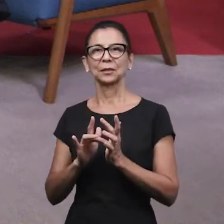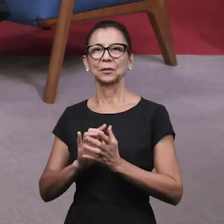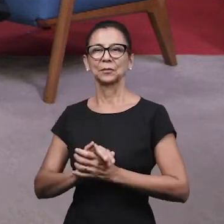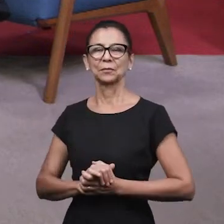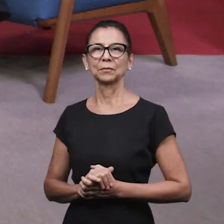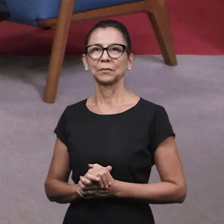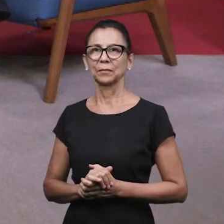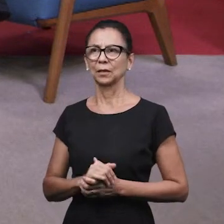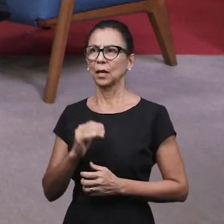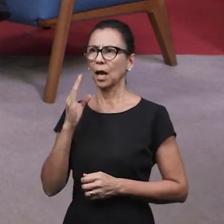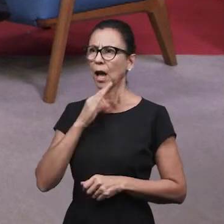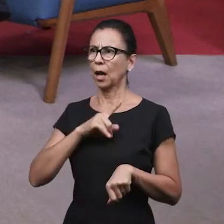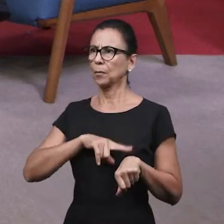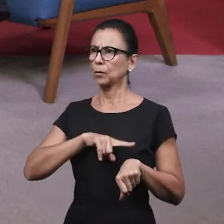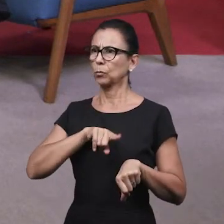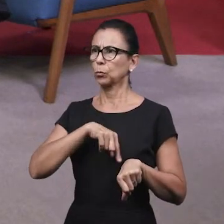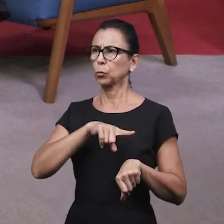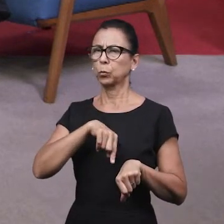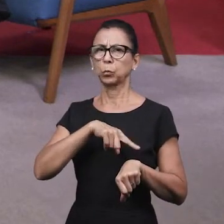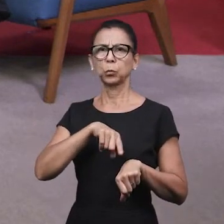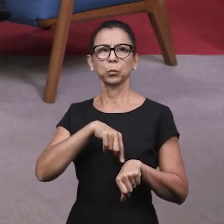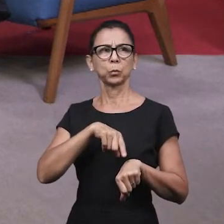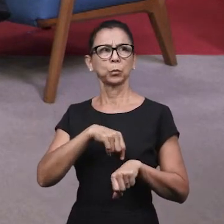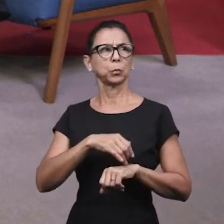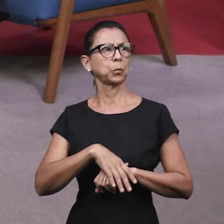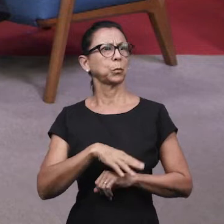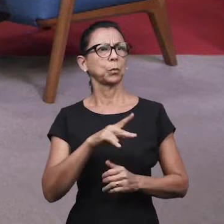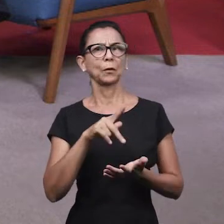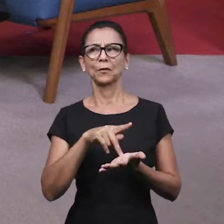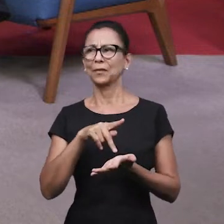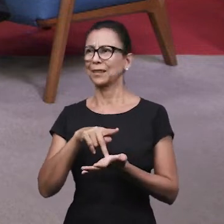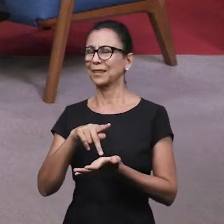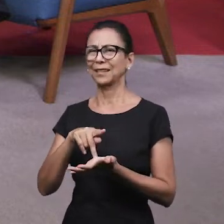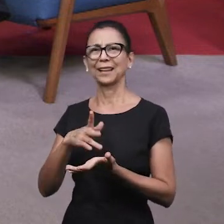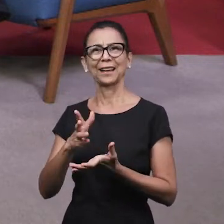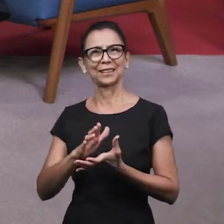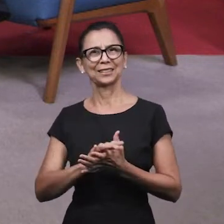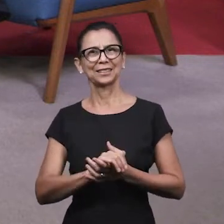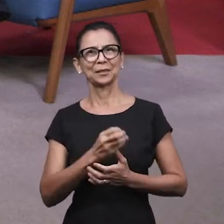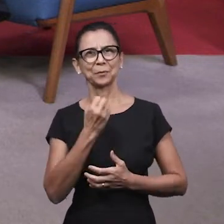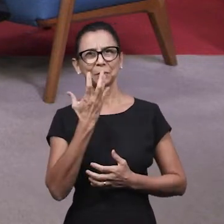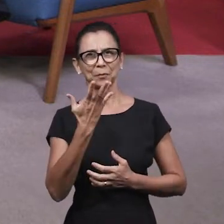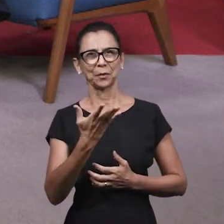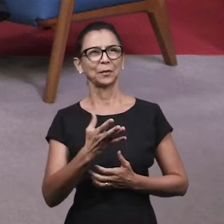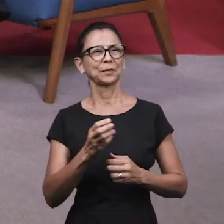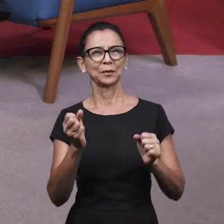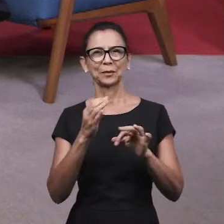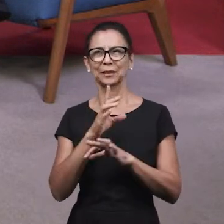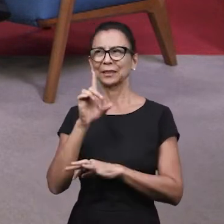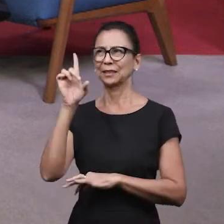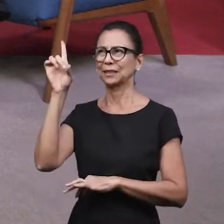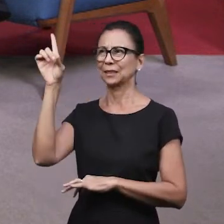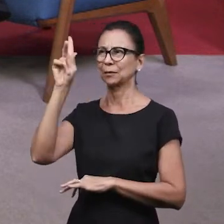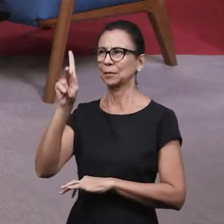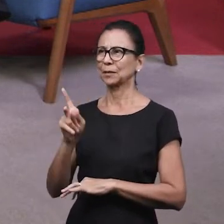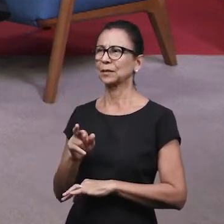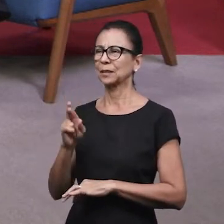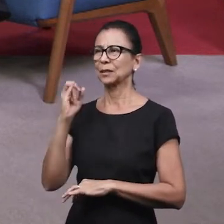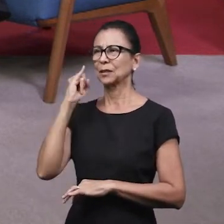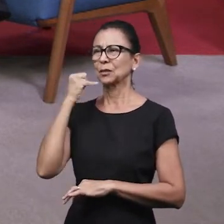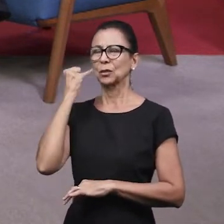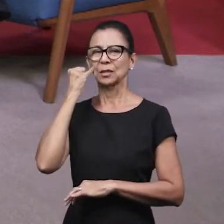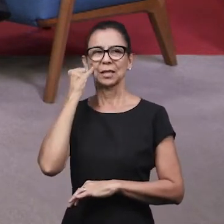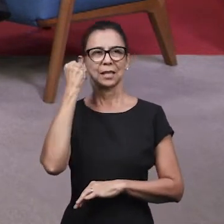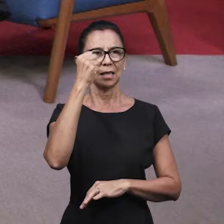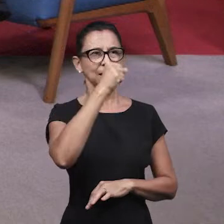merveilleuse d'être là. Oh, comment le temps passe rapidement, n'est-ce pas? Quand on parle des choses du Seigneur, c'est toujours édifiant. Josias, la paix du